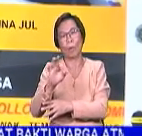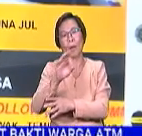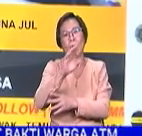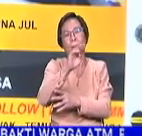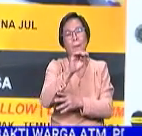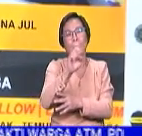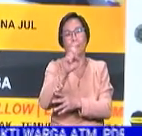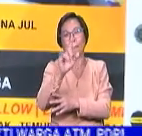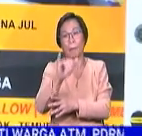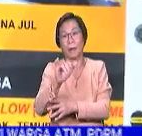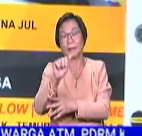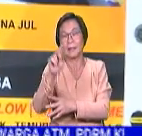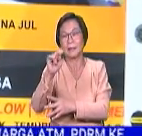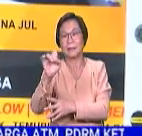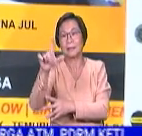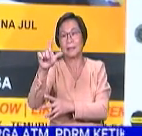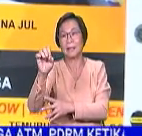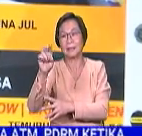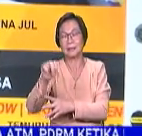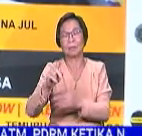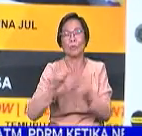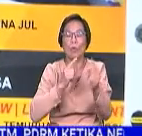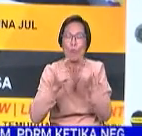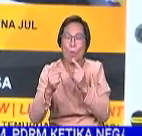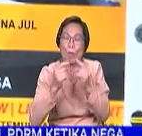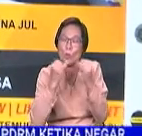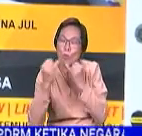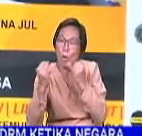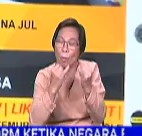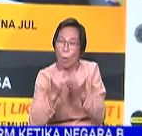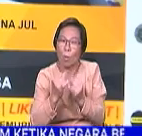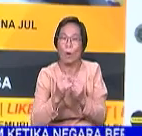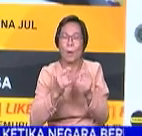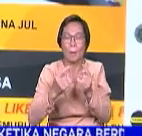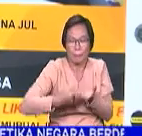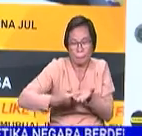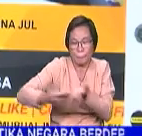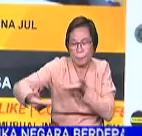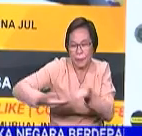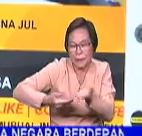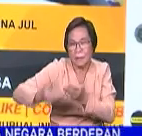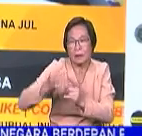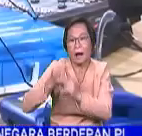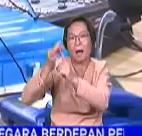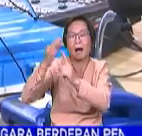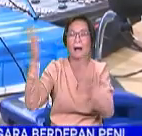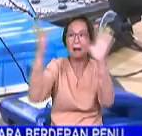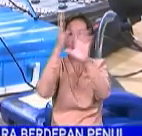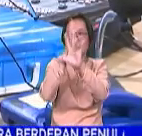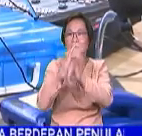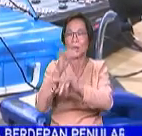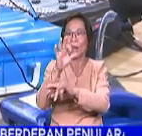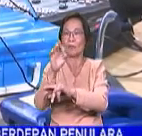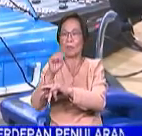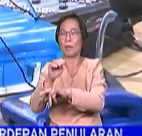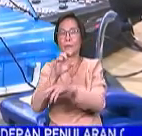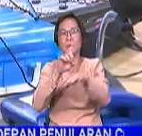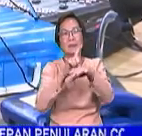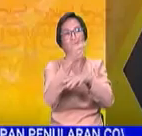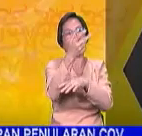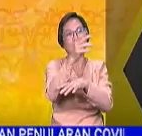Nielsen berkata demikian selepas ditemui boal menerusi bicara khas siaran langsung di kontes Rawa FM di rtm